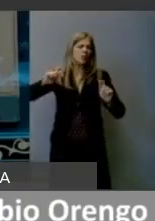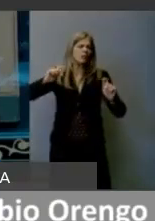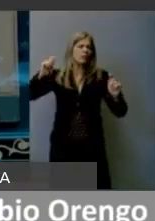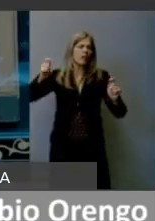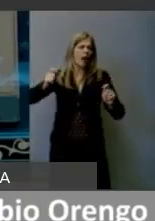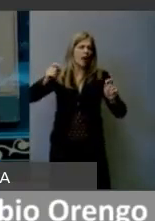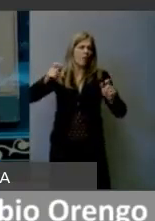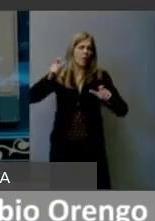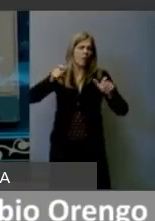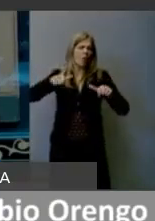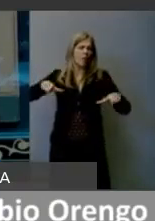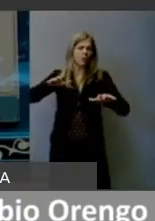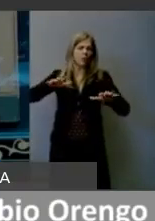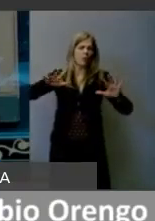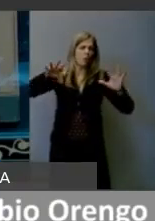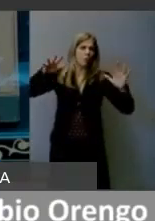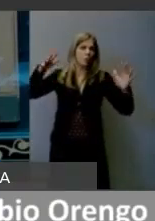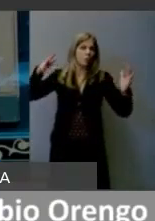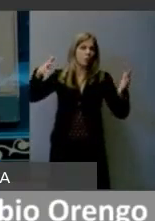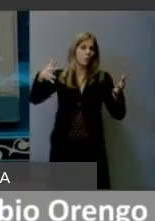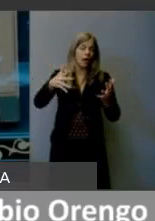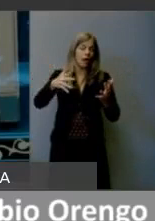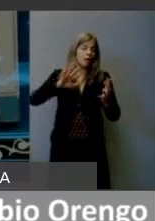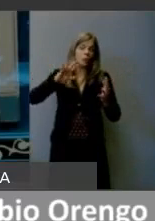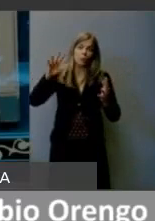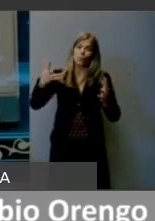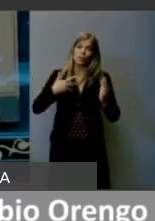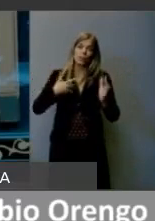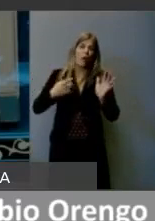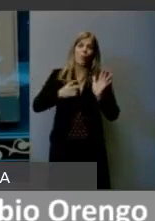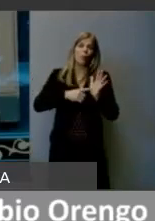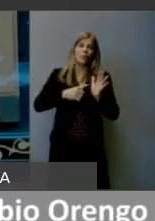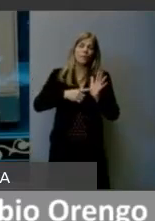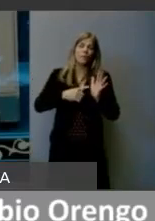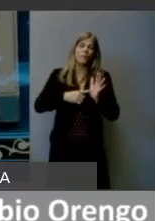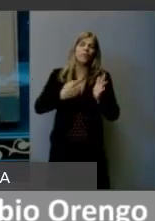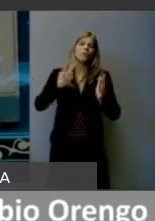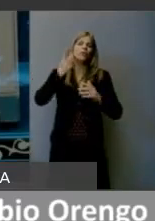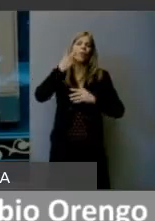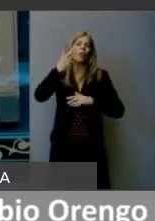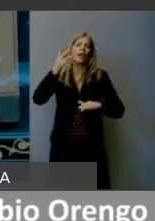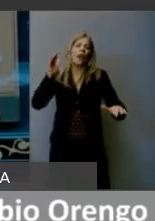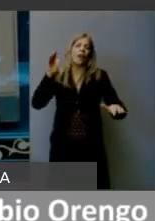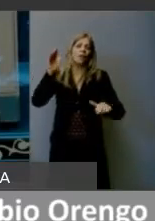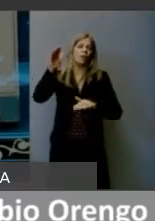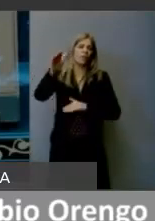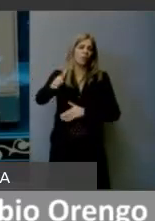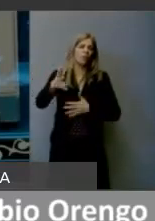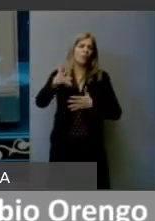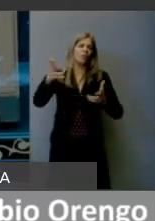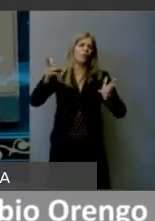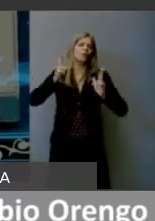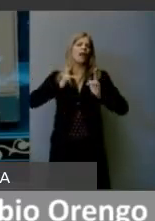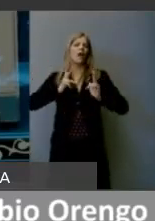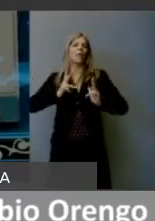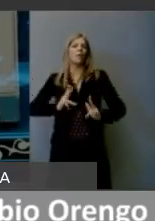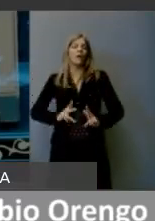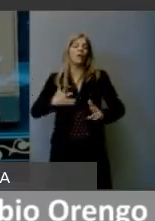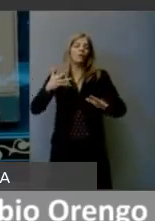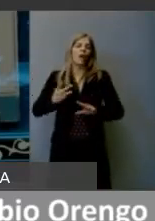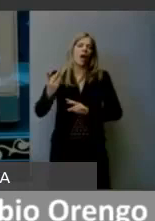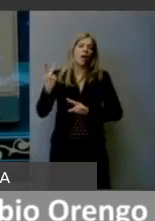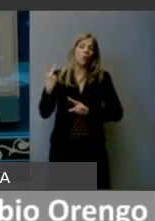mondiale, abbiano il diritto di aprire il cuore alla speranza e al futuro dopo 2 anni di dura lotta contro il virus e i